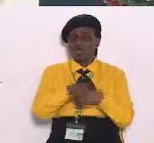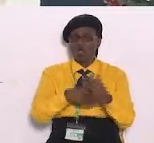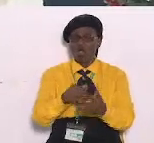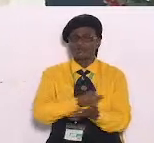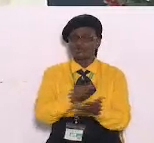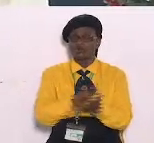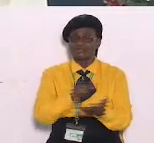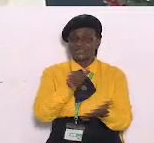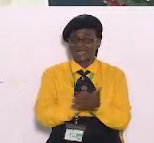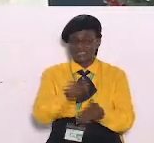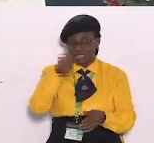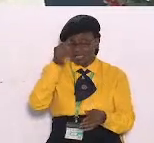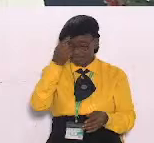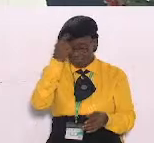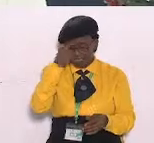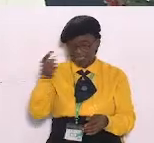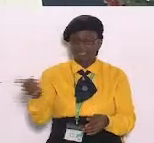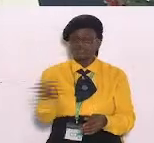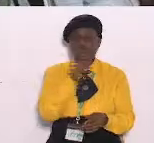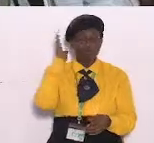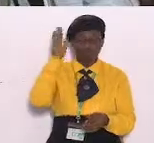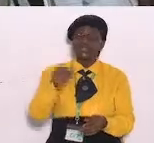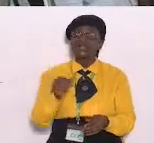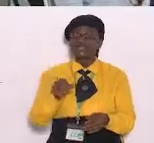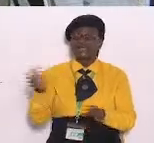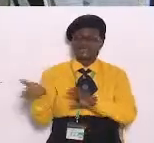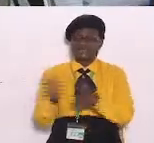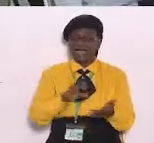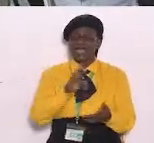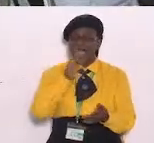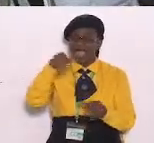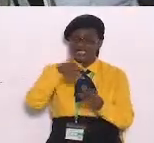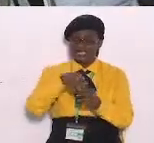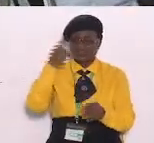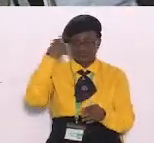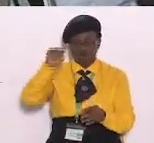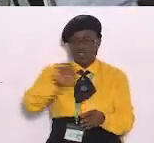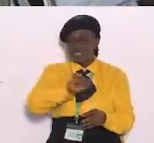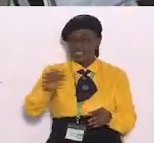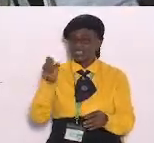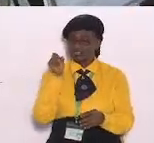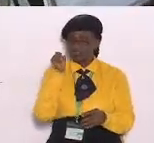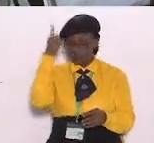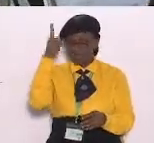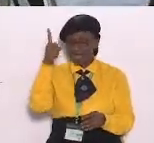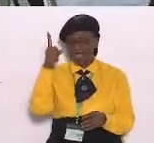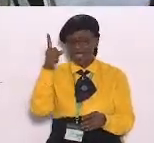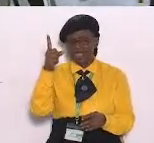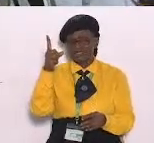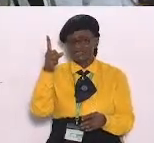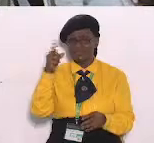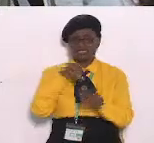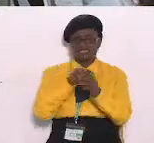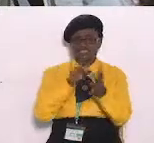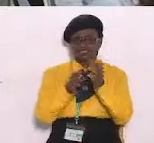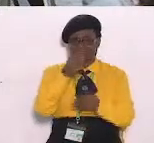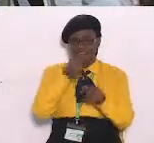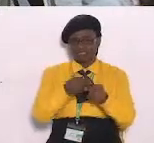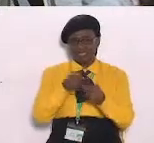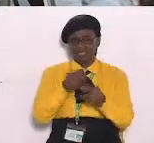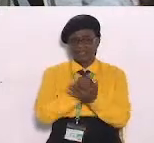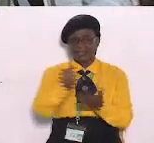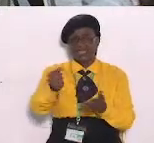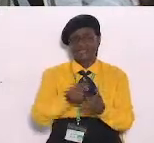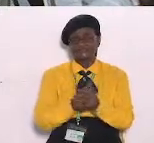terminer pour que ceux qui sont pensent que tu vas mourir pauvre seront ici pour des